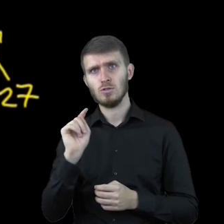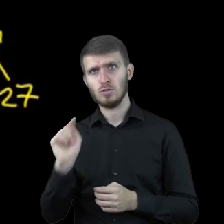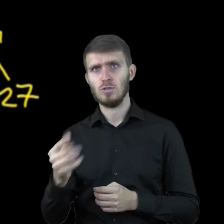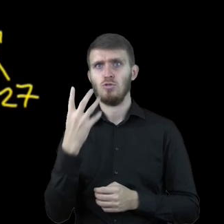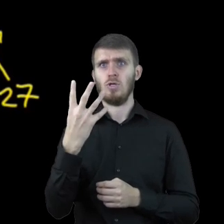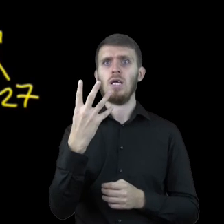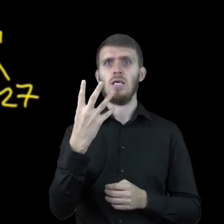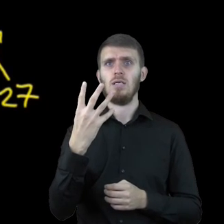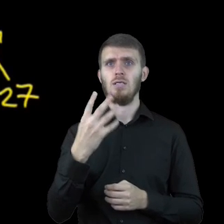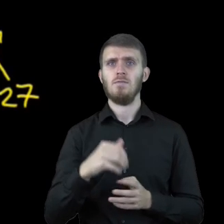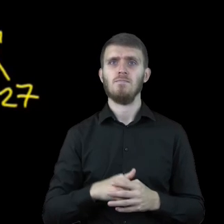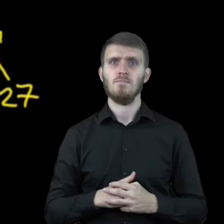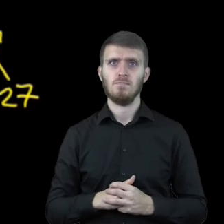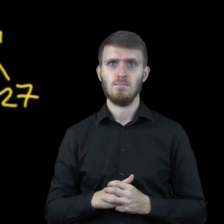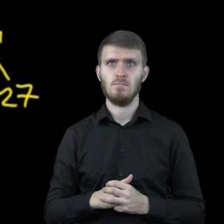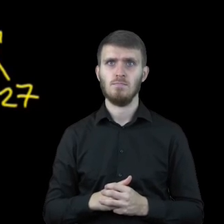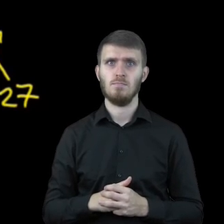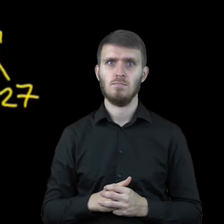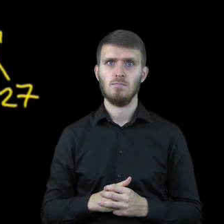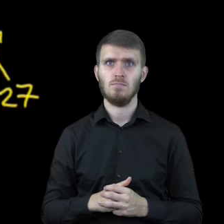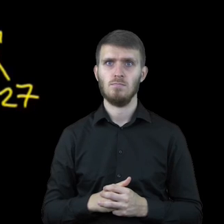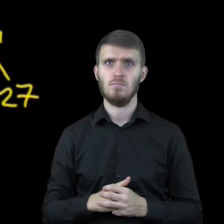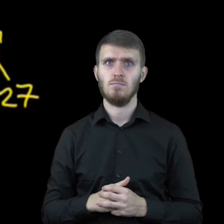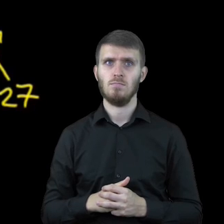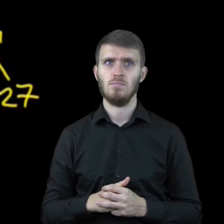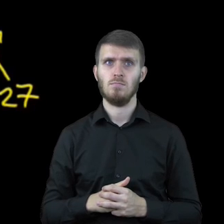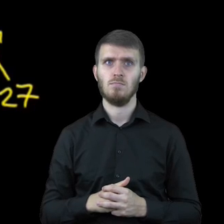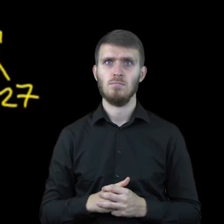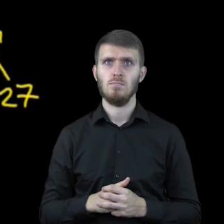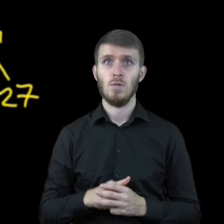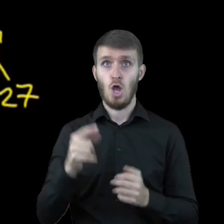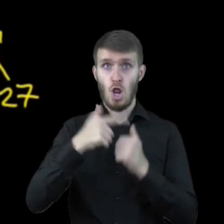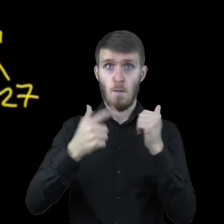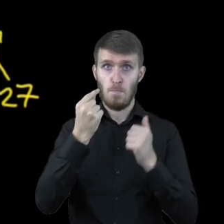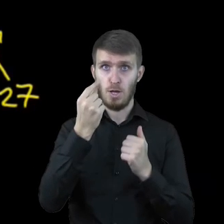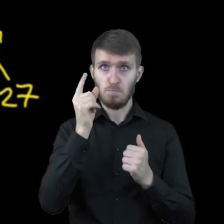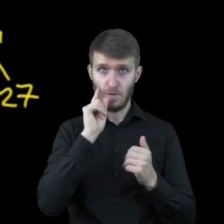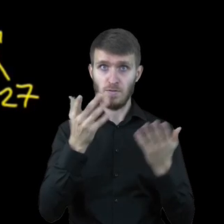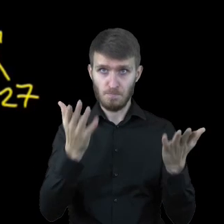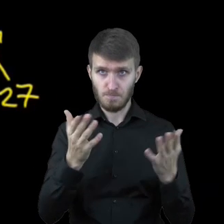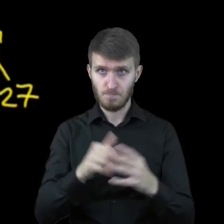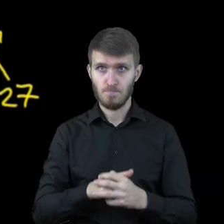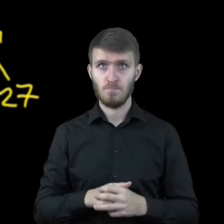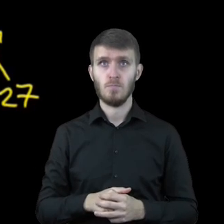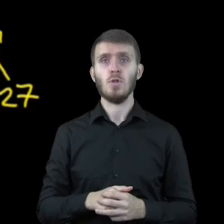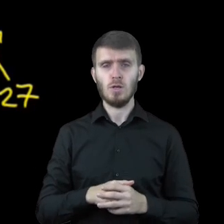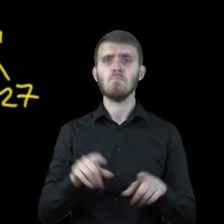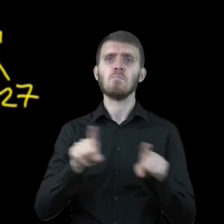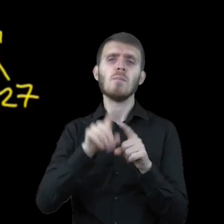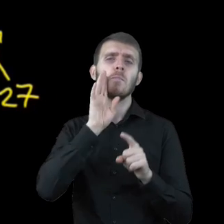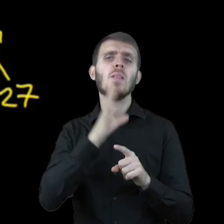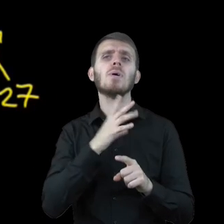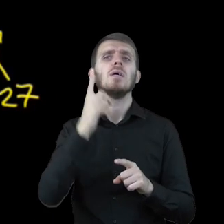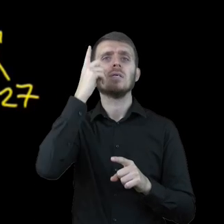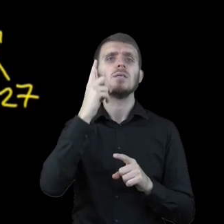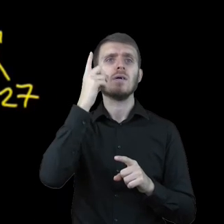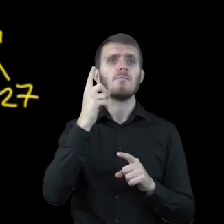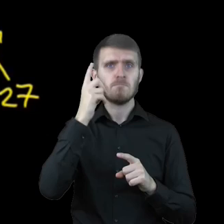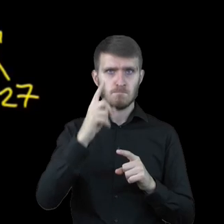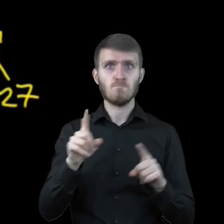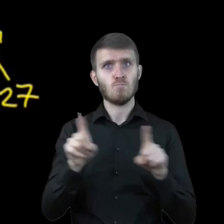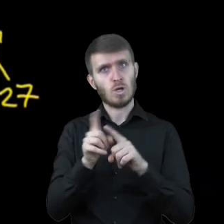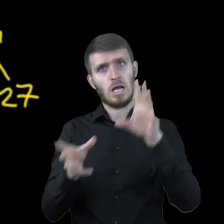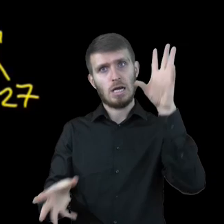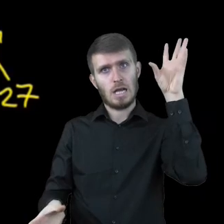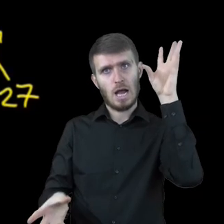I teraz popatrzmy. 2 występuje parzyście, występuje 4 razy, to jest liczba parzysta, tak? Czyli możemy to sobie tutaj